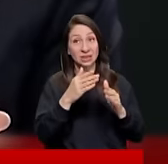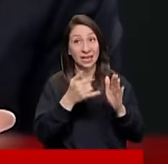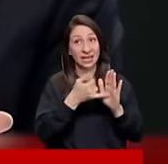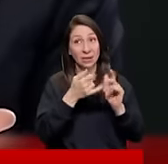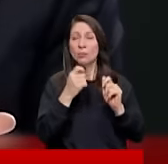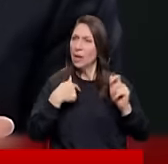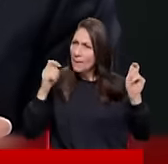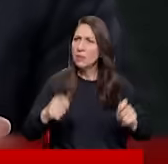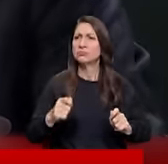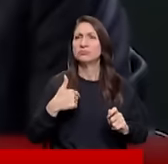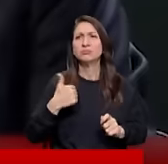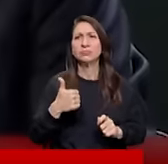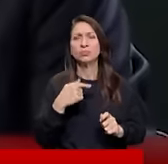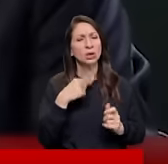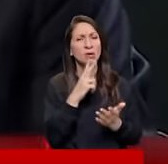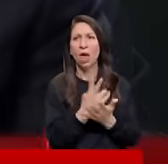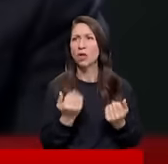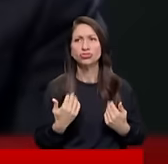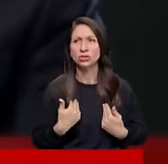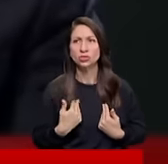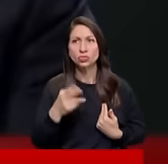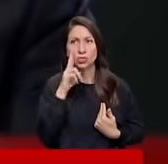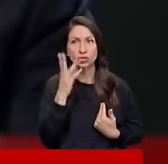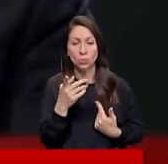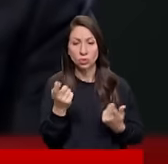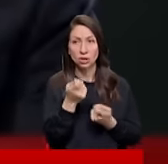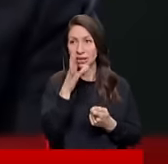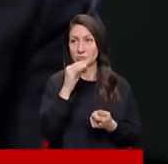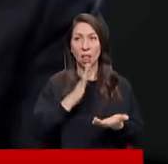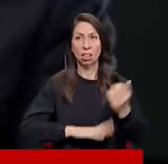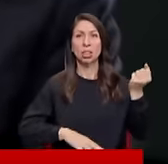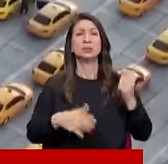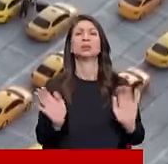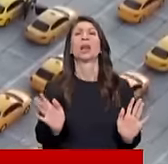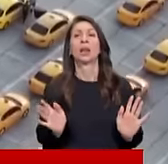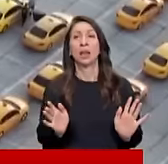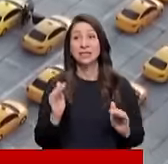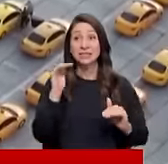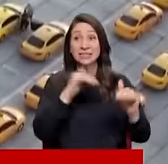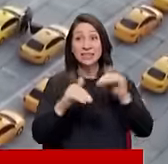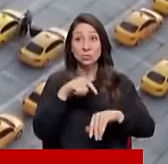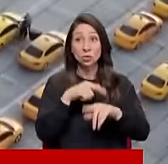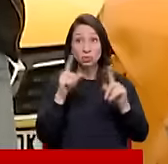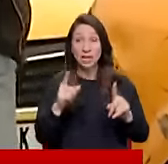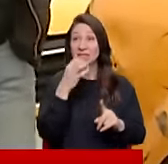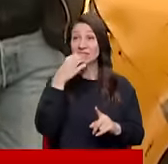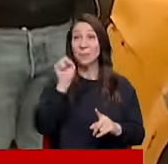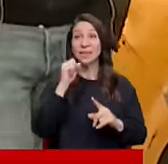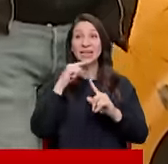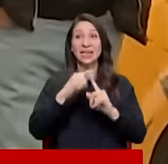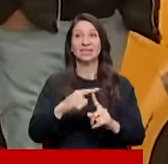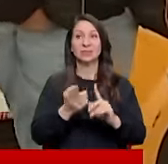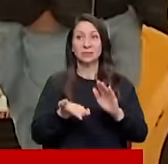ama. Ederiz. Nasıl yani edeceksiniz? Biz bu kararı alacağız. Sonuçta bu iş kimsenin tek elinde değil ki. Seçim döneminde ise izin verilmeyen